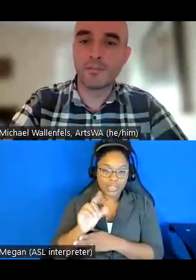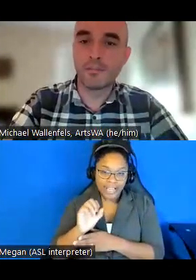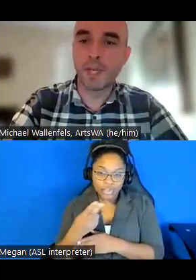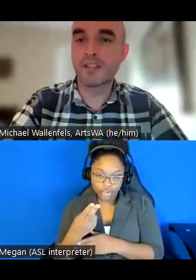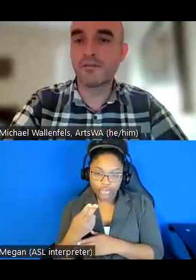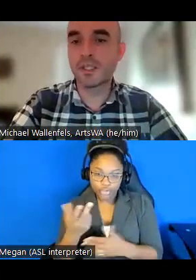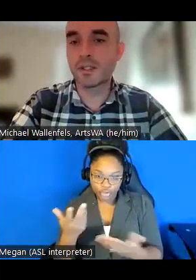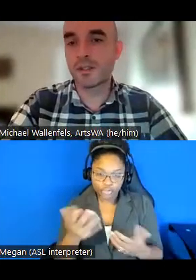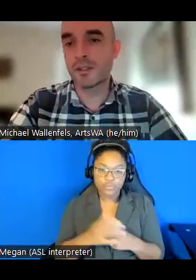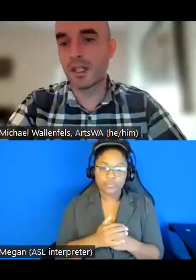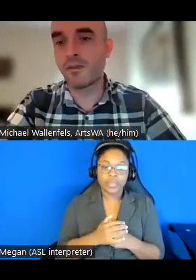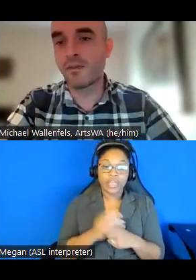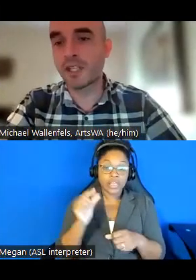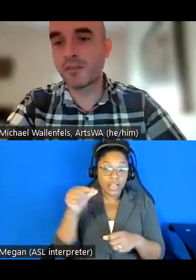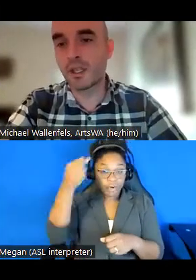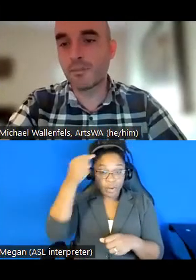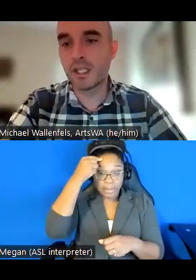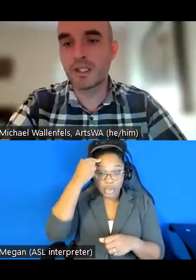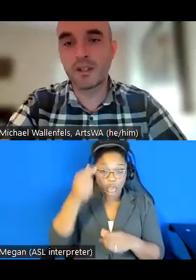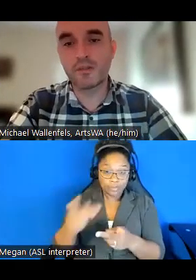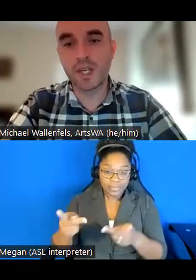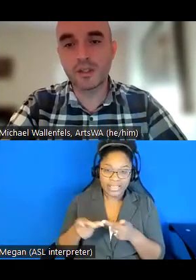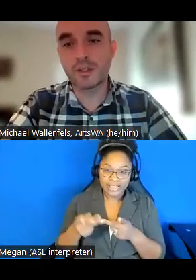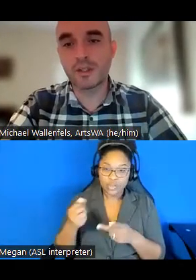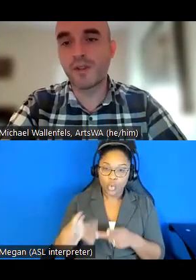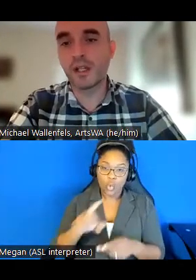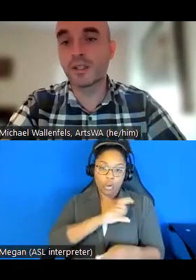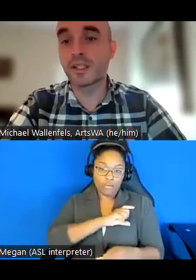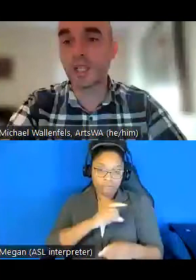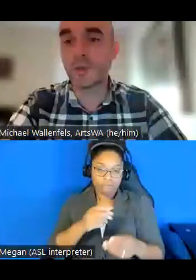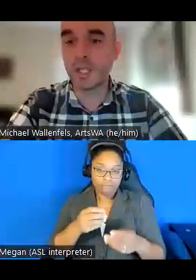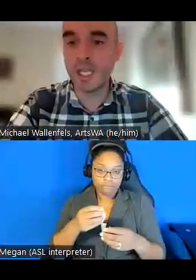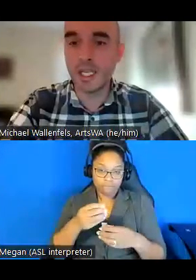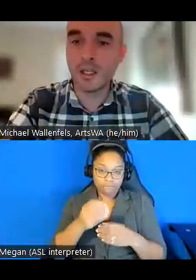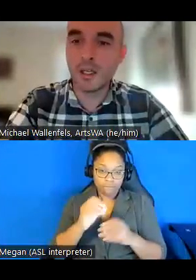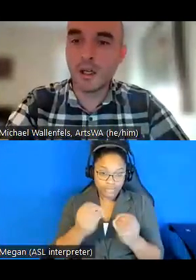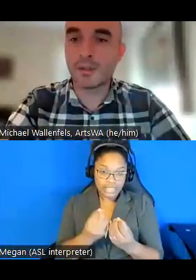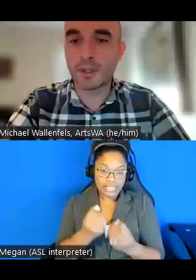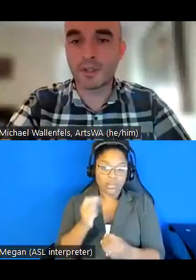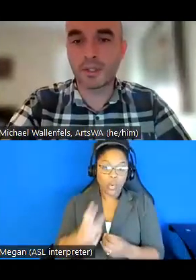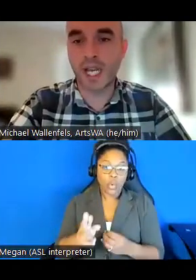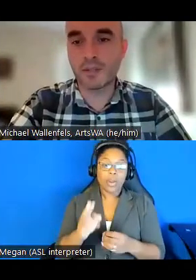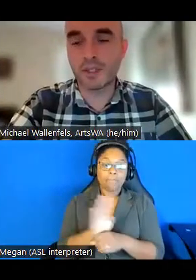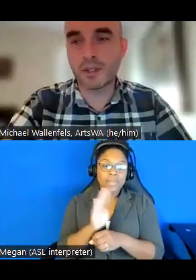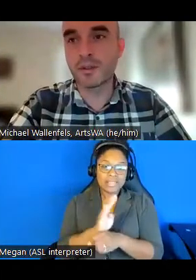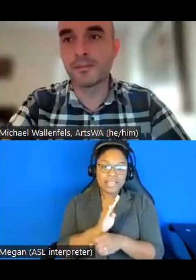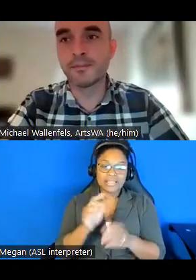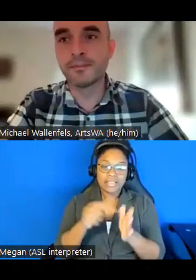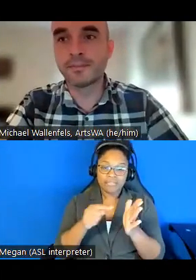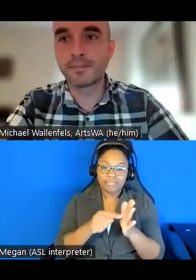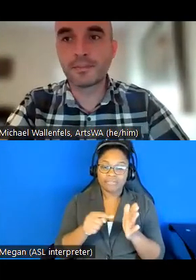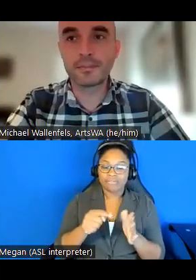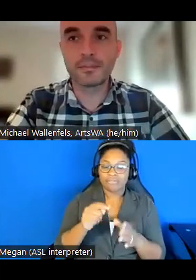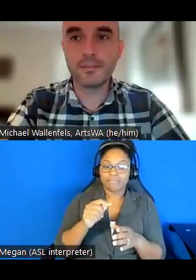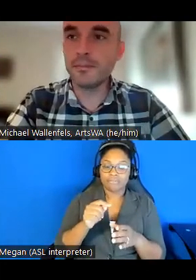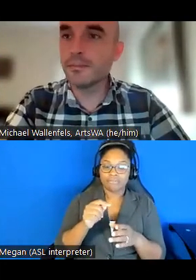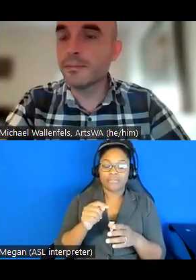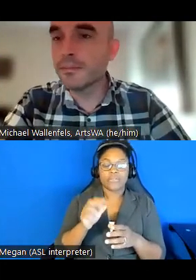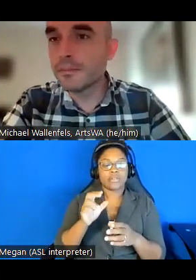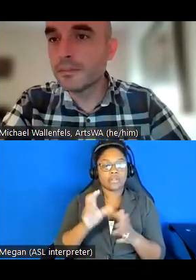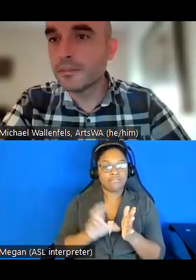또는 선출직 공무원, 그다음에 개인 세금 신고서에 스케치 1을 제출하는 패스 비즈니스 투자 회사 및